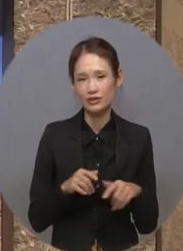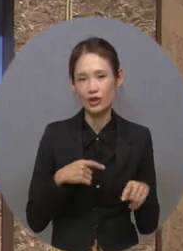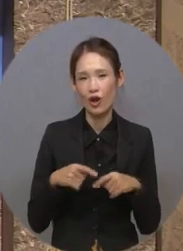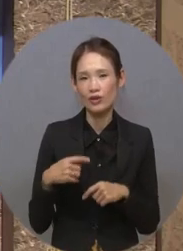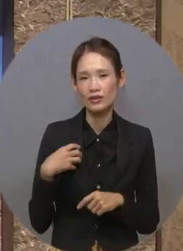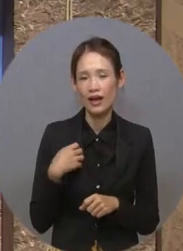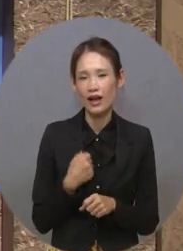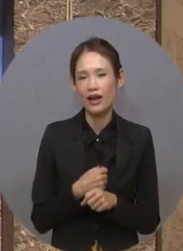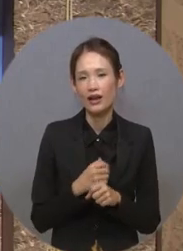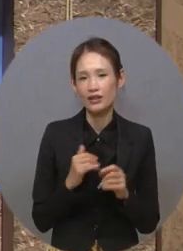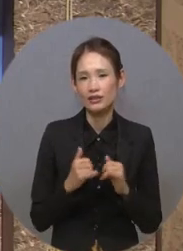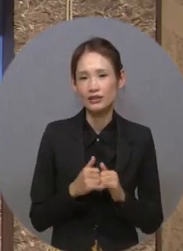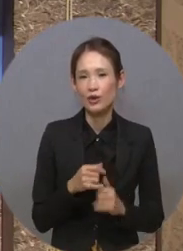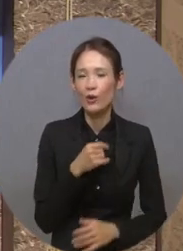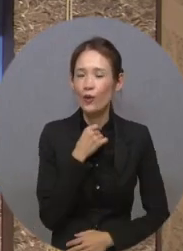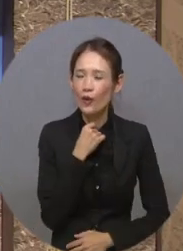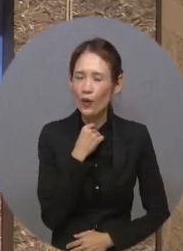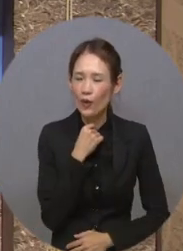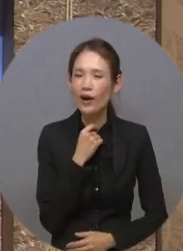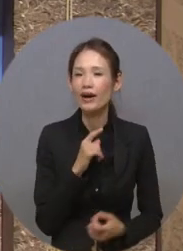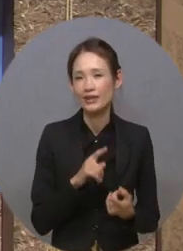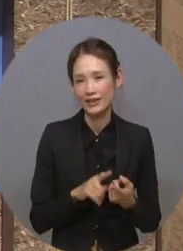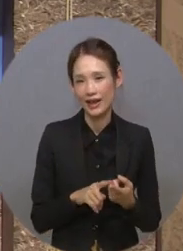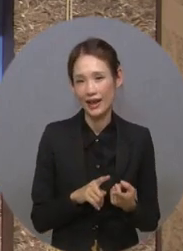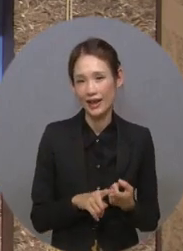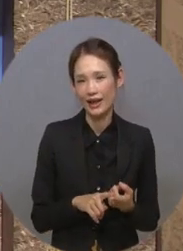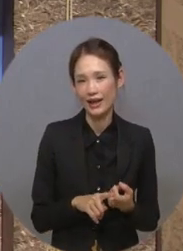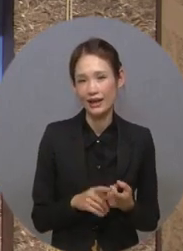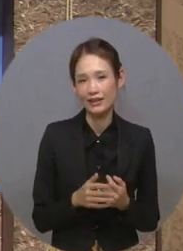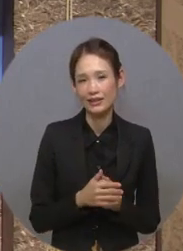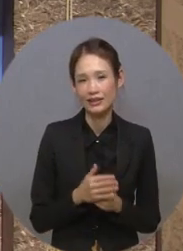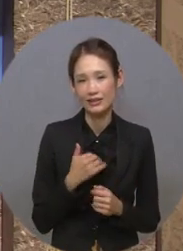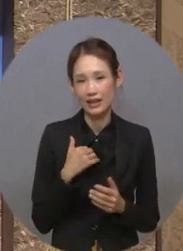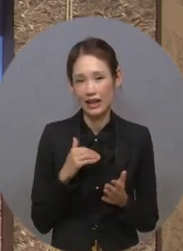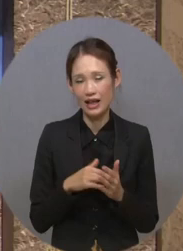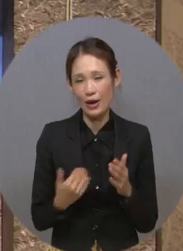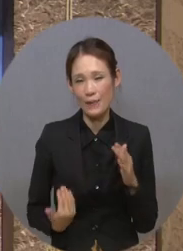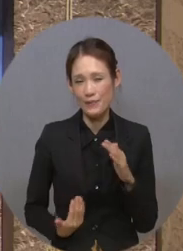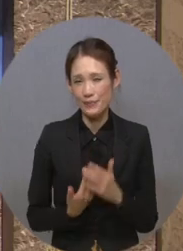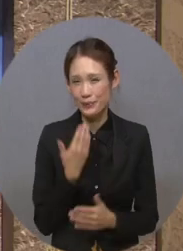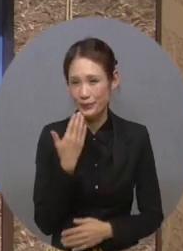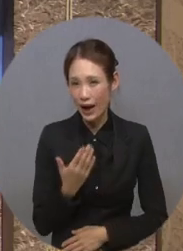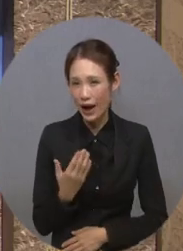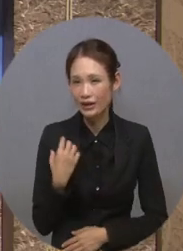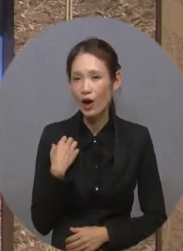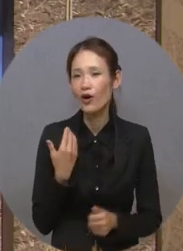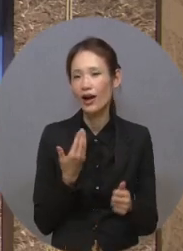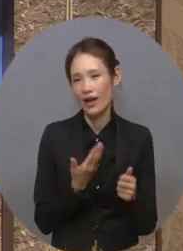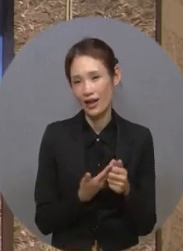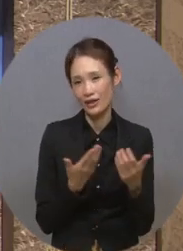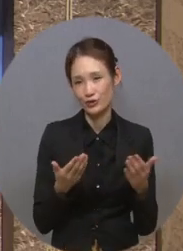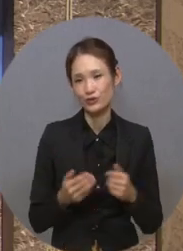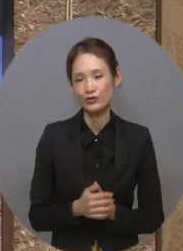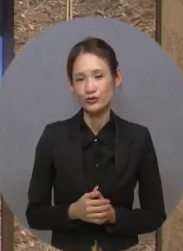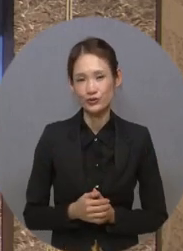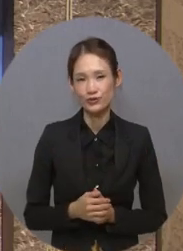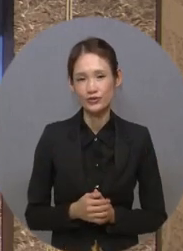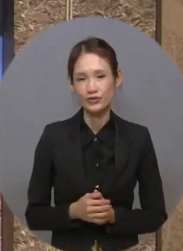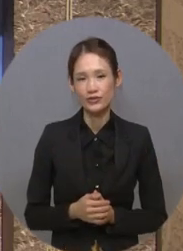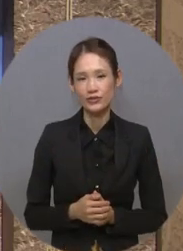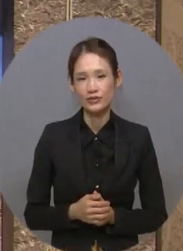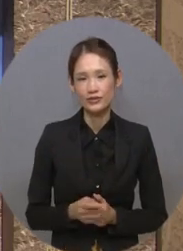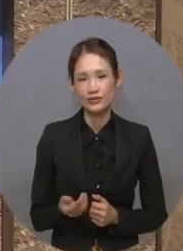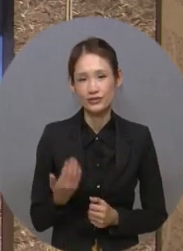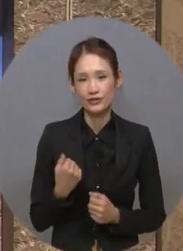네. 시민이 원하는 것이면 다 제가 할 수 있는 역할을 하고 싶고요. 예. 그리고 또 아까도